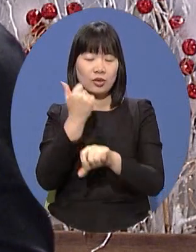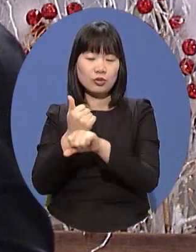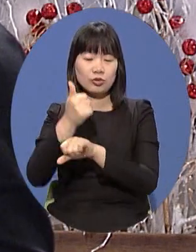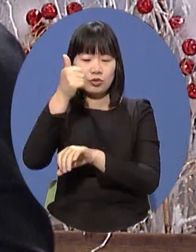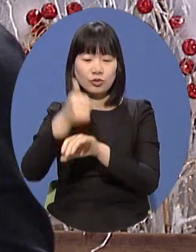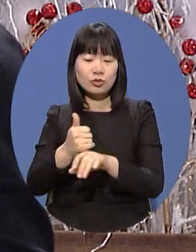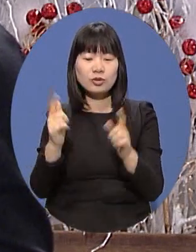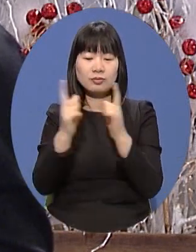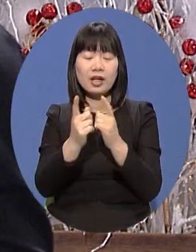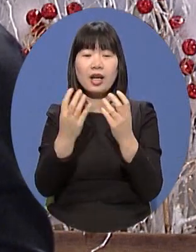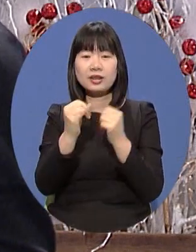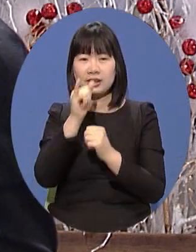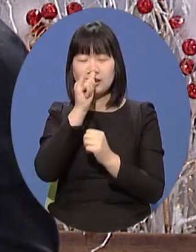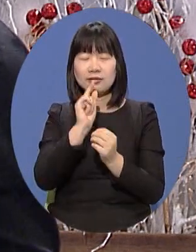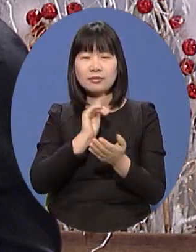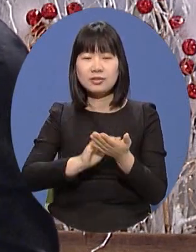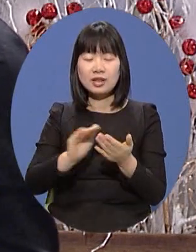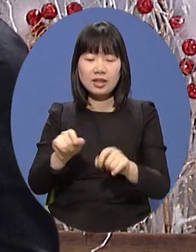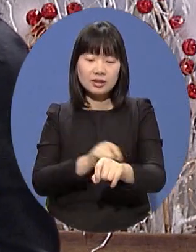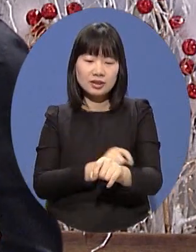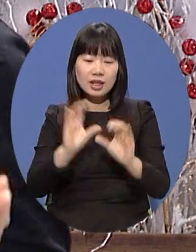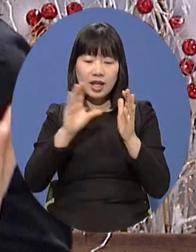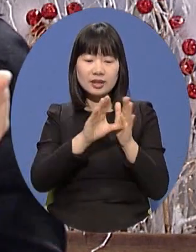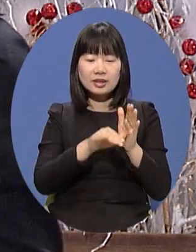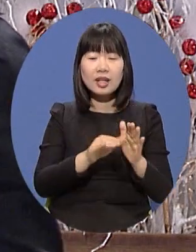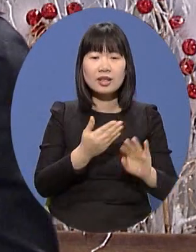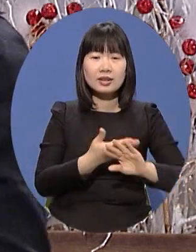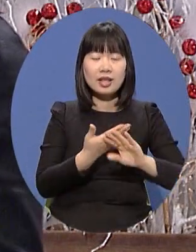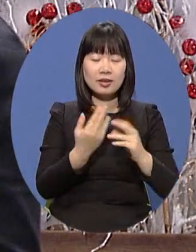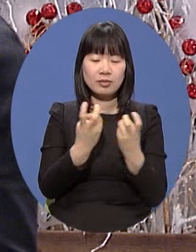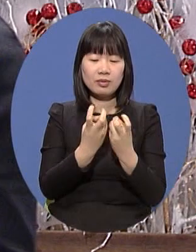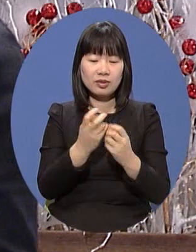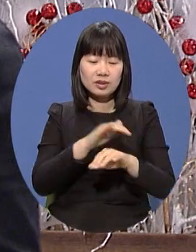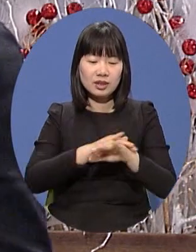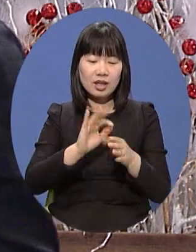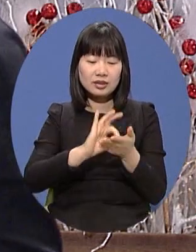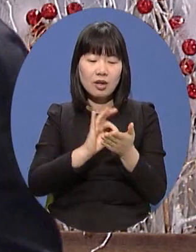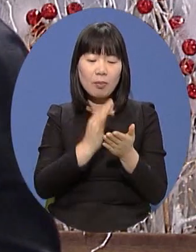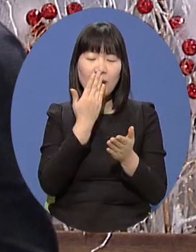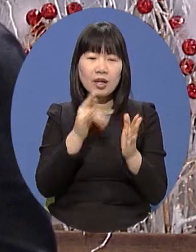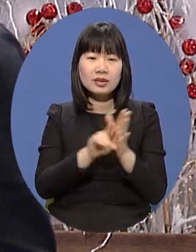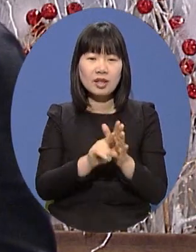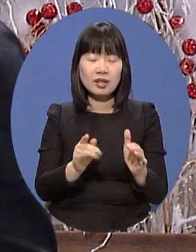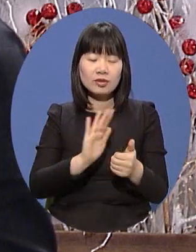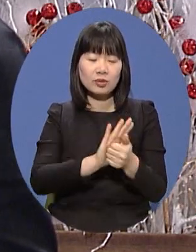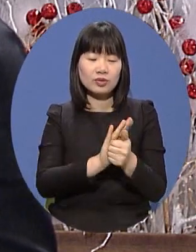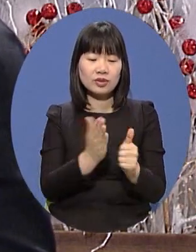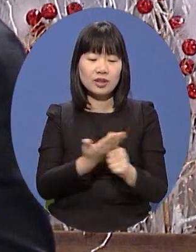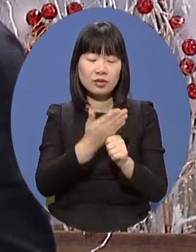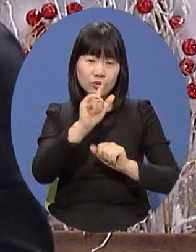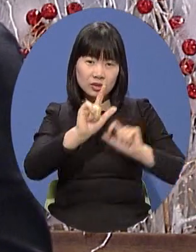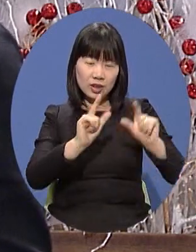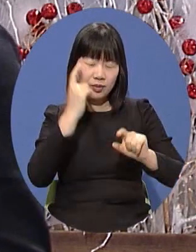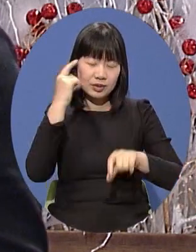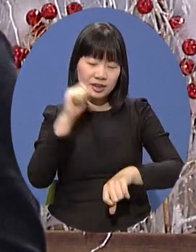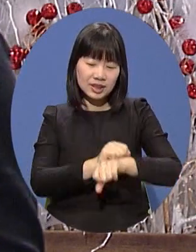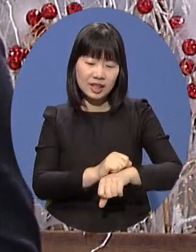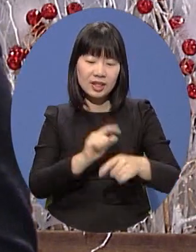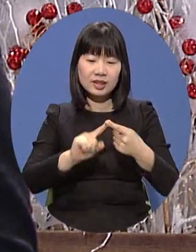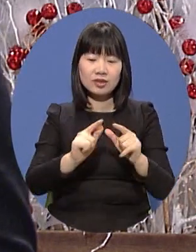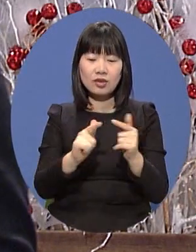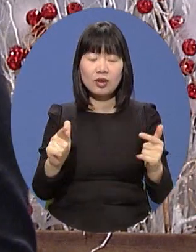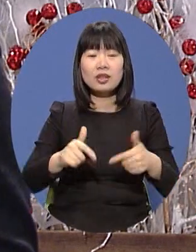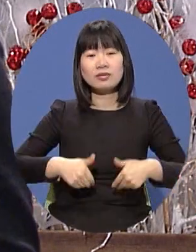많이 이야기되고 있으니까요. 특히 유아기 때는 이런 다른 책략을 잘 사용할 수 있도록 돕는 양육 태도, 이런 지혜, 이런 것이